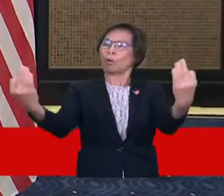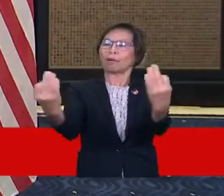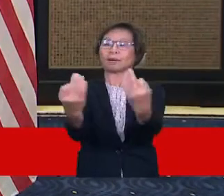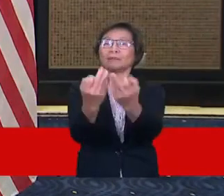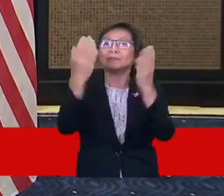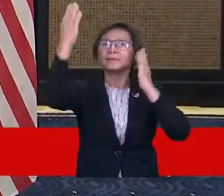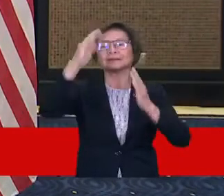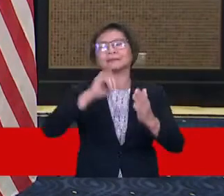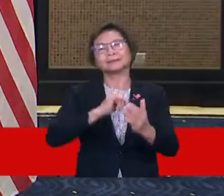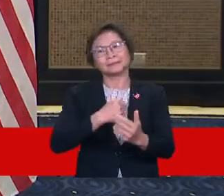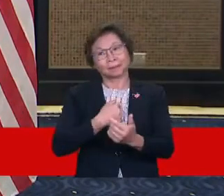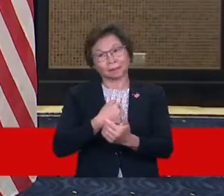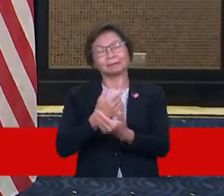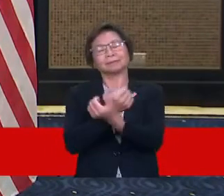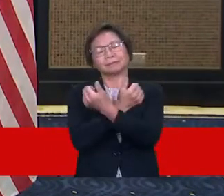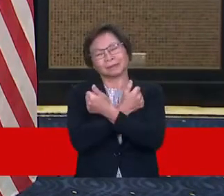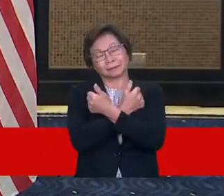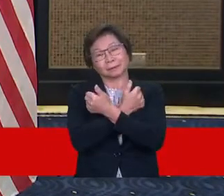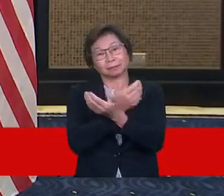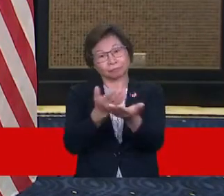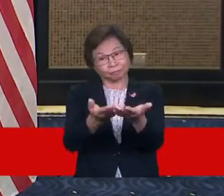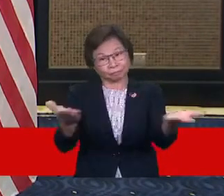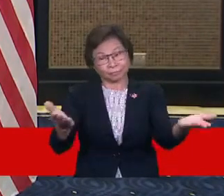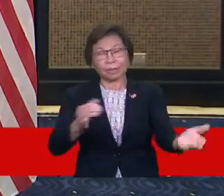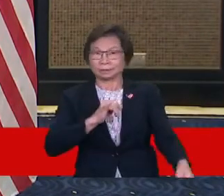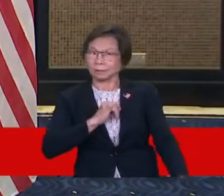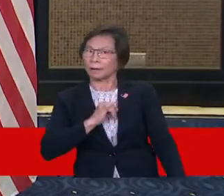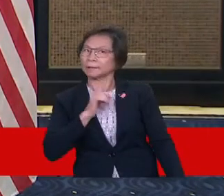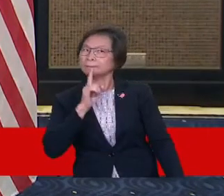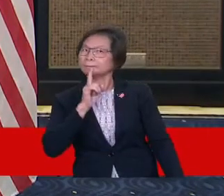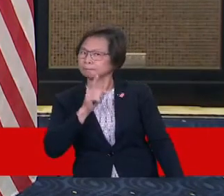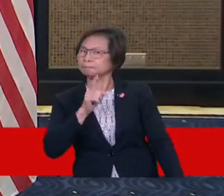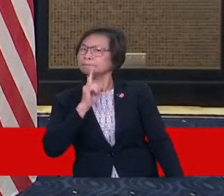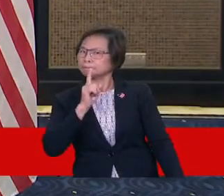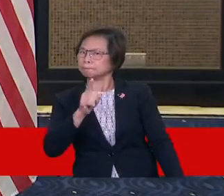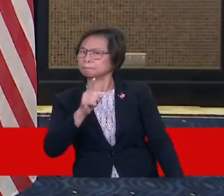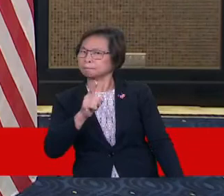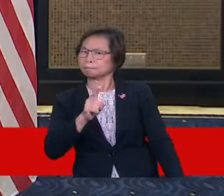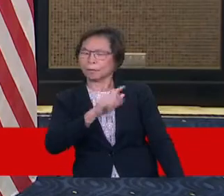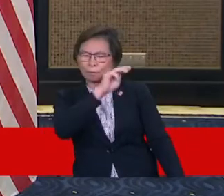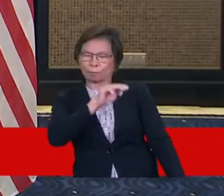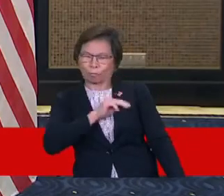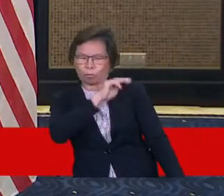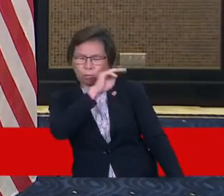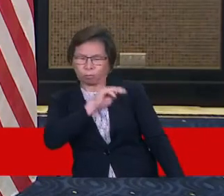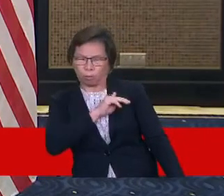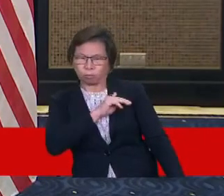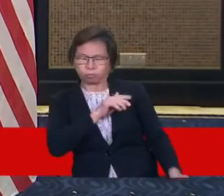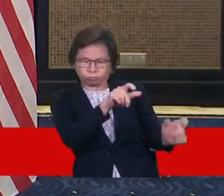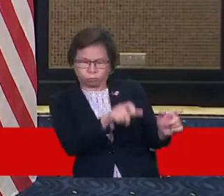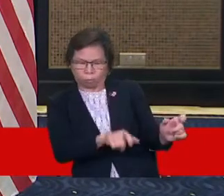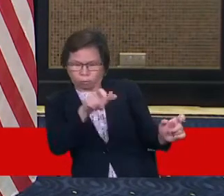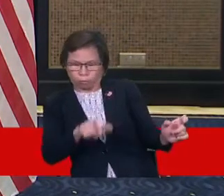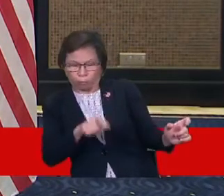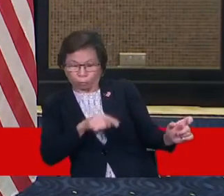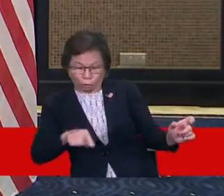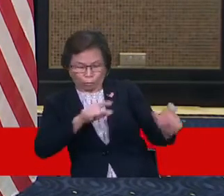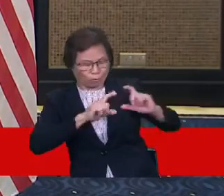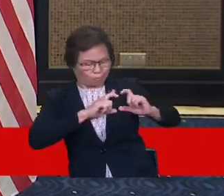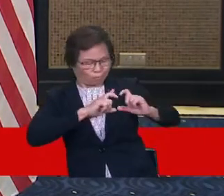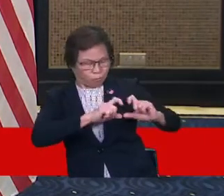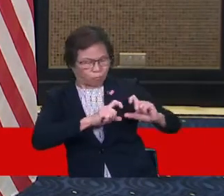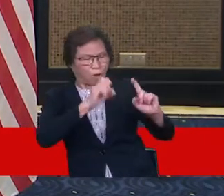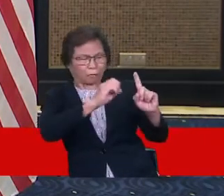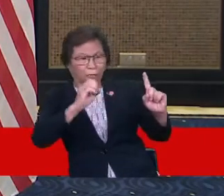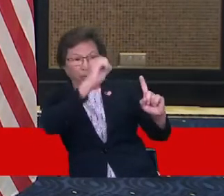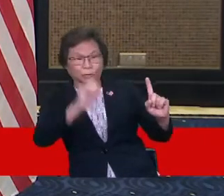yang saya kasihi Saya akan memastikan barisan kabinet commited mencairkan agenda